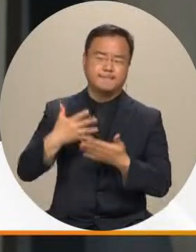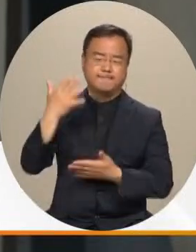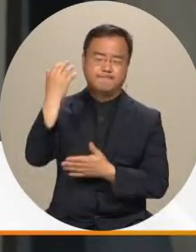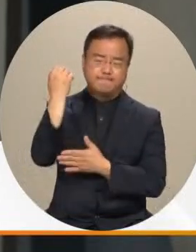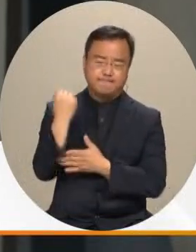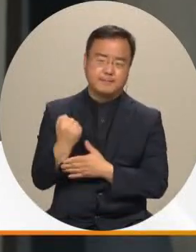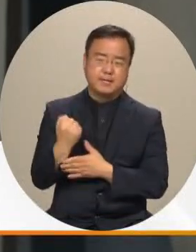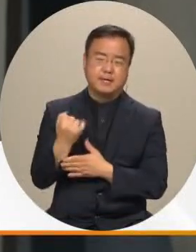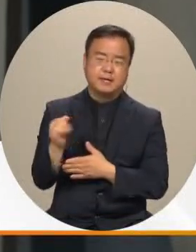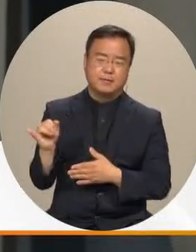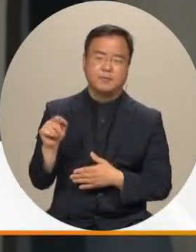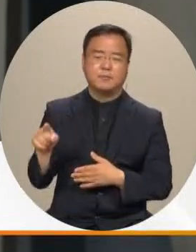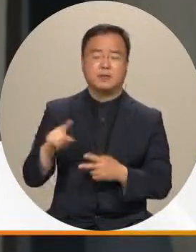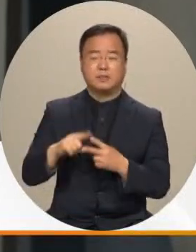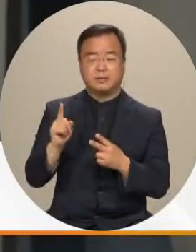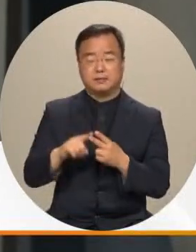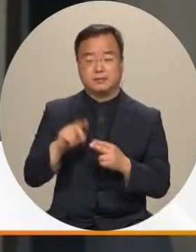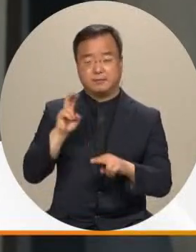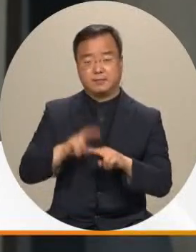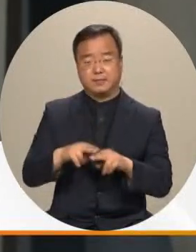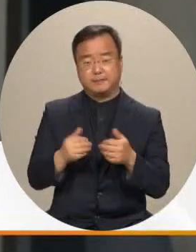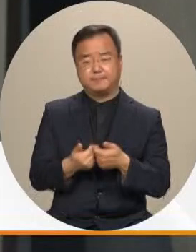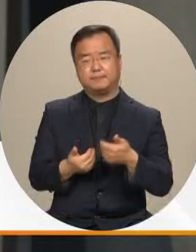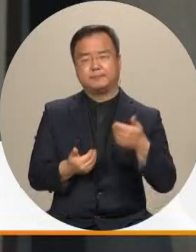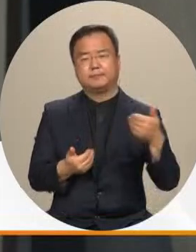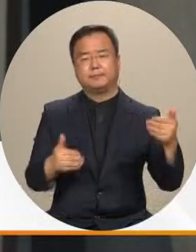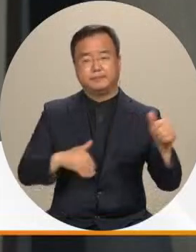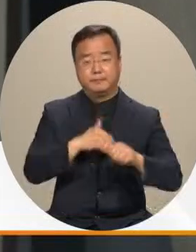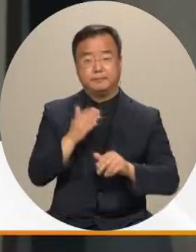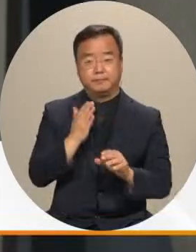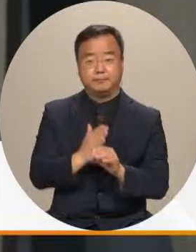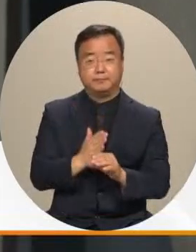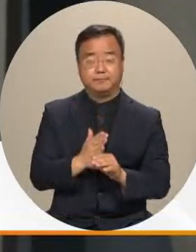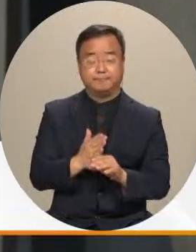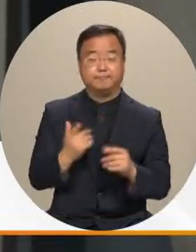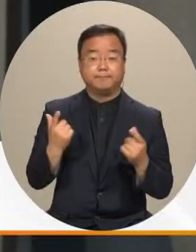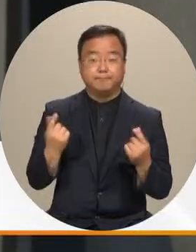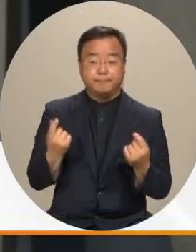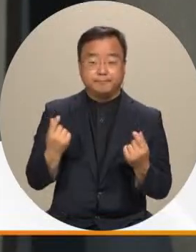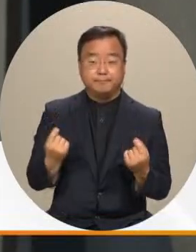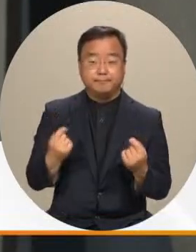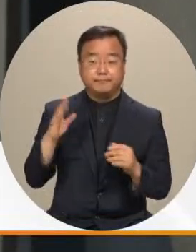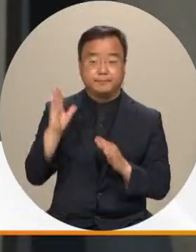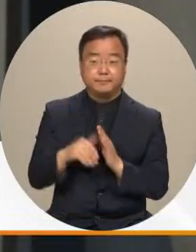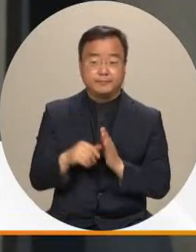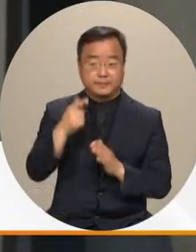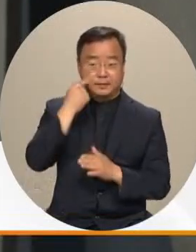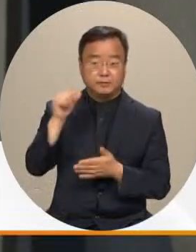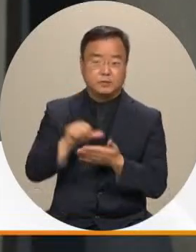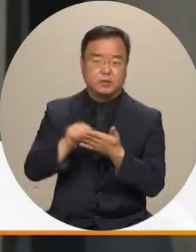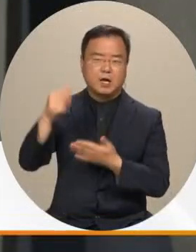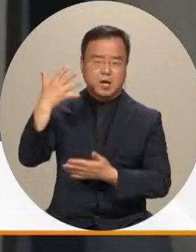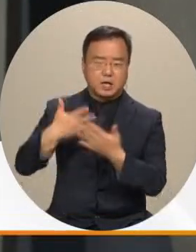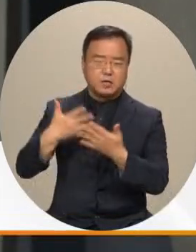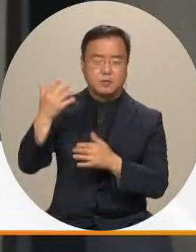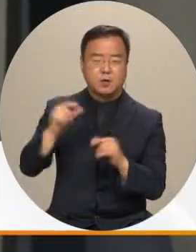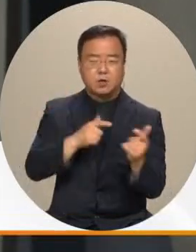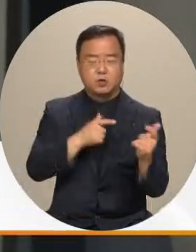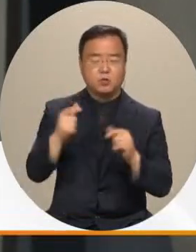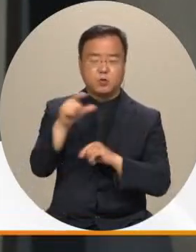그분들의 점점이 자리를 떠나는 상황이거든요 그런 와중에 이런 그 일본의 애니메이션이